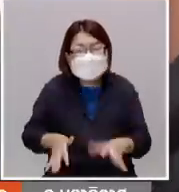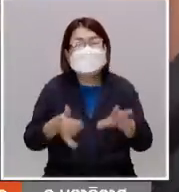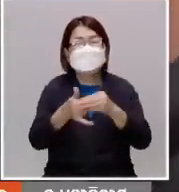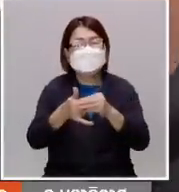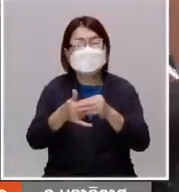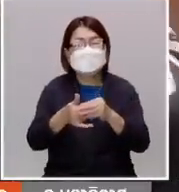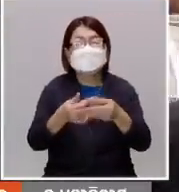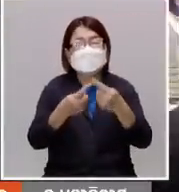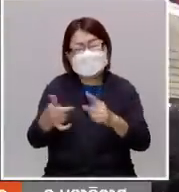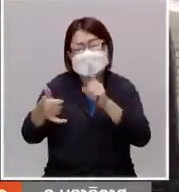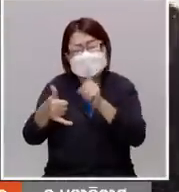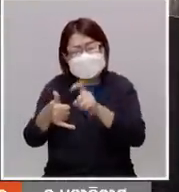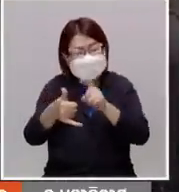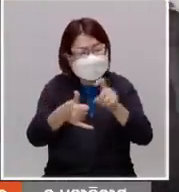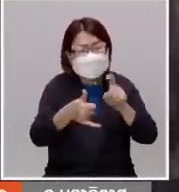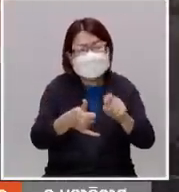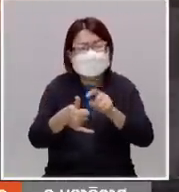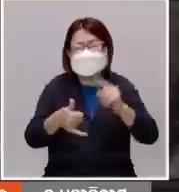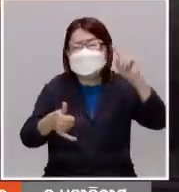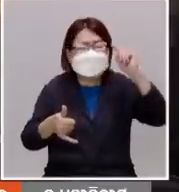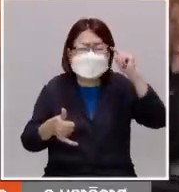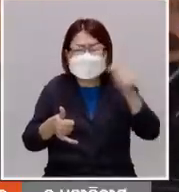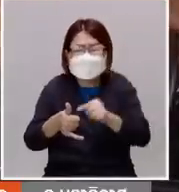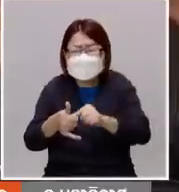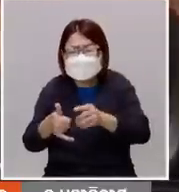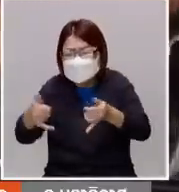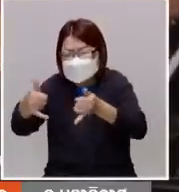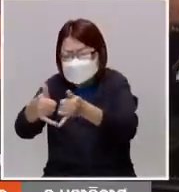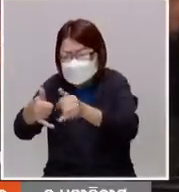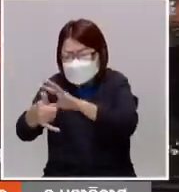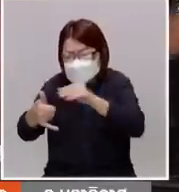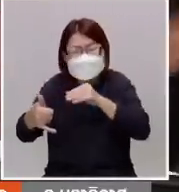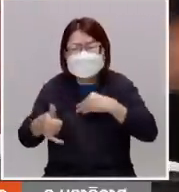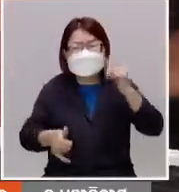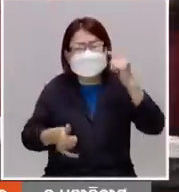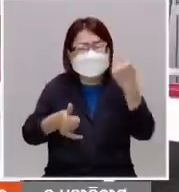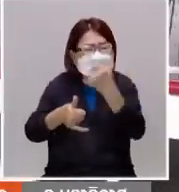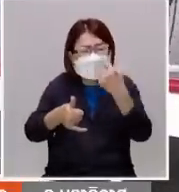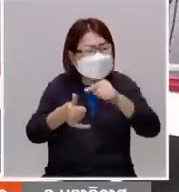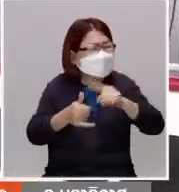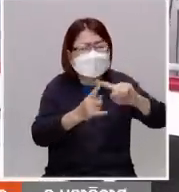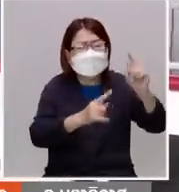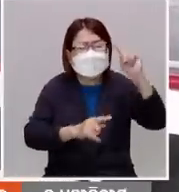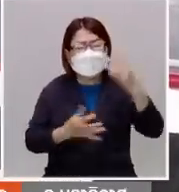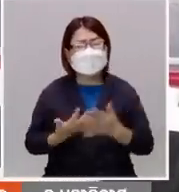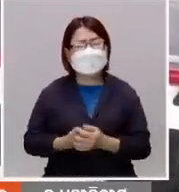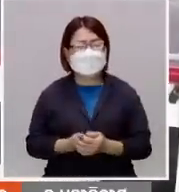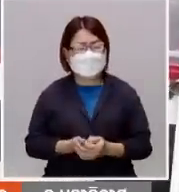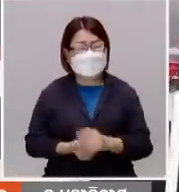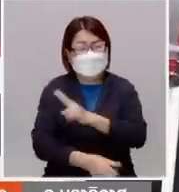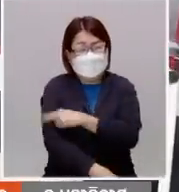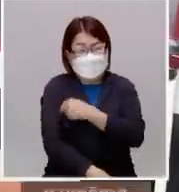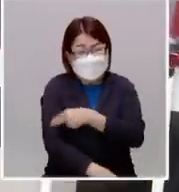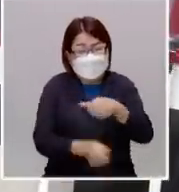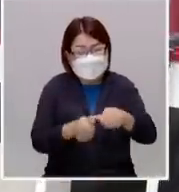แต่จากการสอบสวนโรคยังไม่สามารถระบุว่าติดเชื้อมาได้จากบุคคลใดเจ้าหน้าที่สาธารณสุขอำเภอบาเจาะก็ลงพื้นที่ไปสอบสว